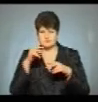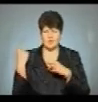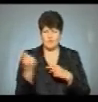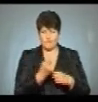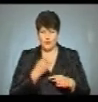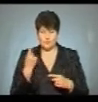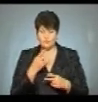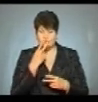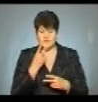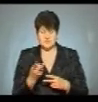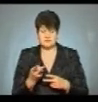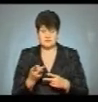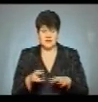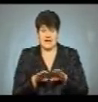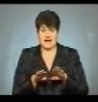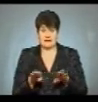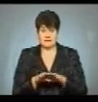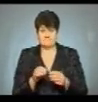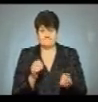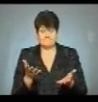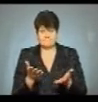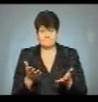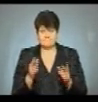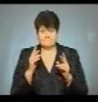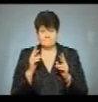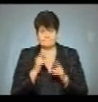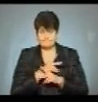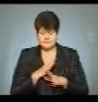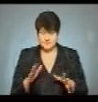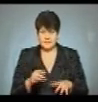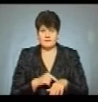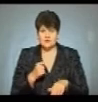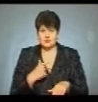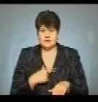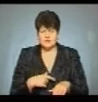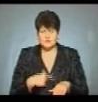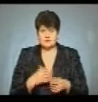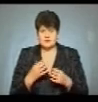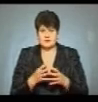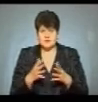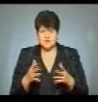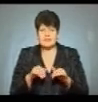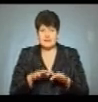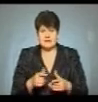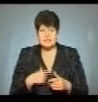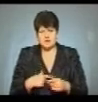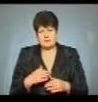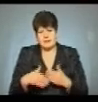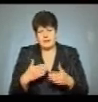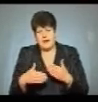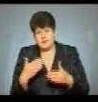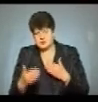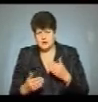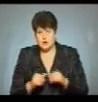ступінь адекватності, відчути в собі ще більше своєї притомності і на цій тезі собі діяти далі і